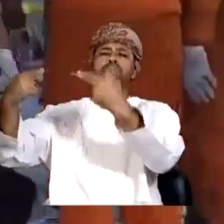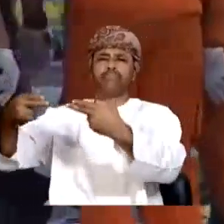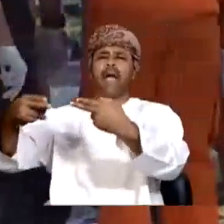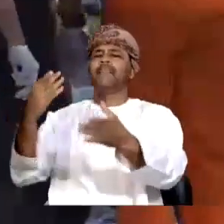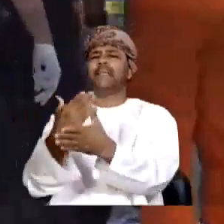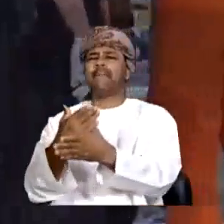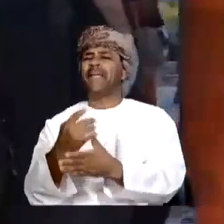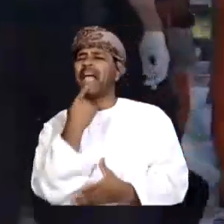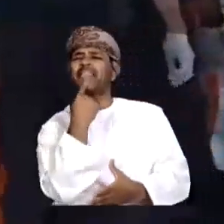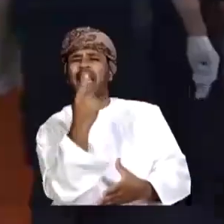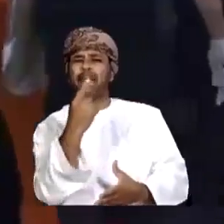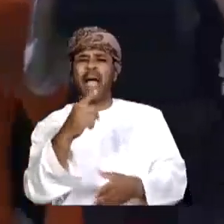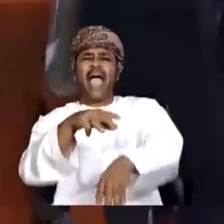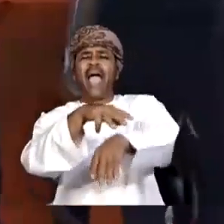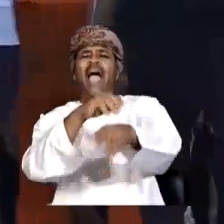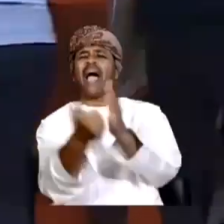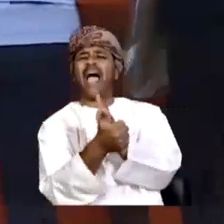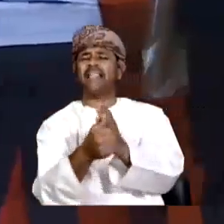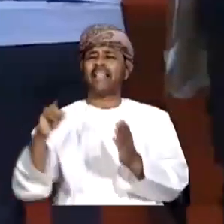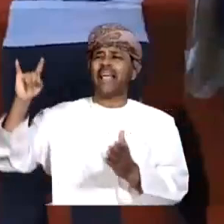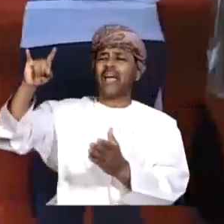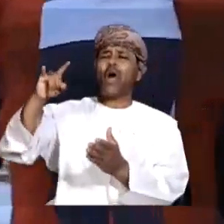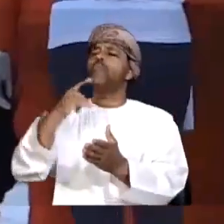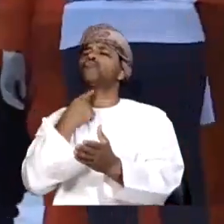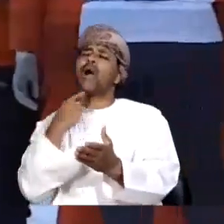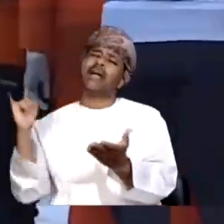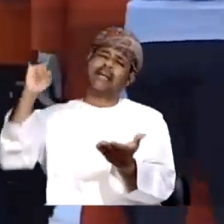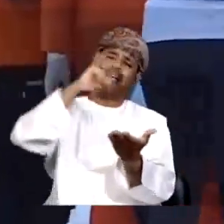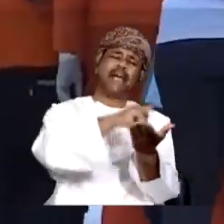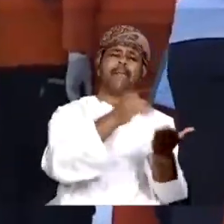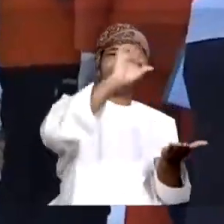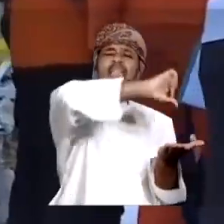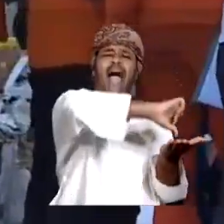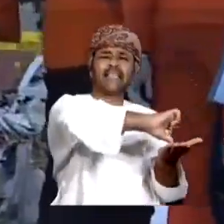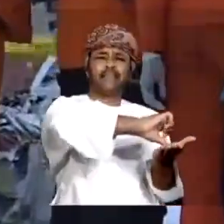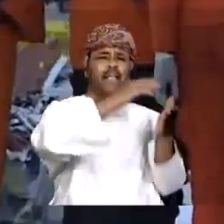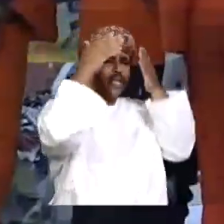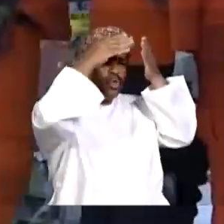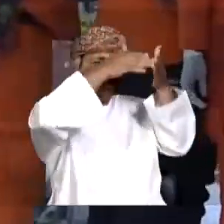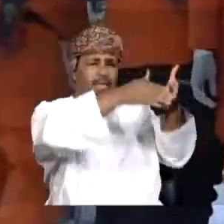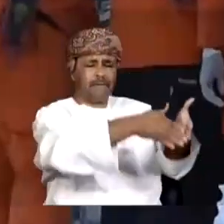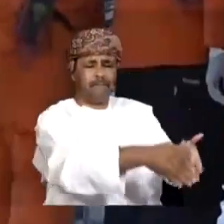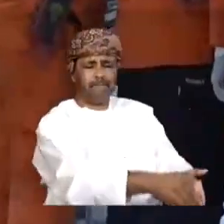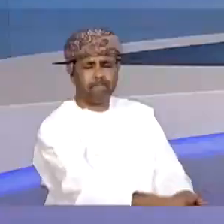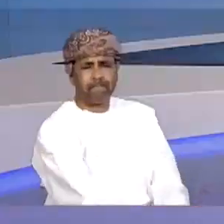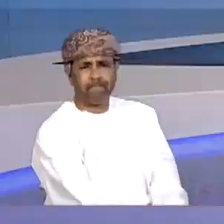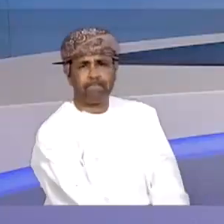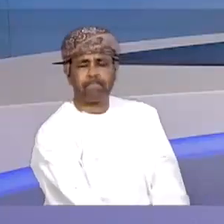طلب قائد الطائرة العودة إلى مطار العاصمة جاكرتا.